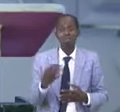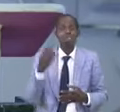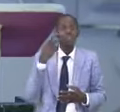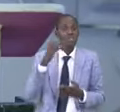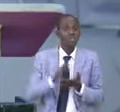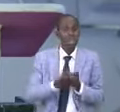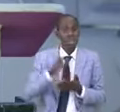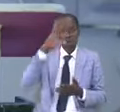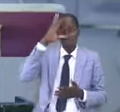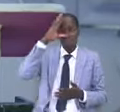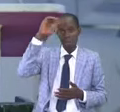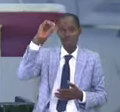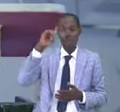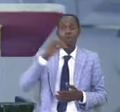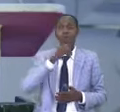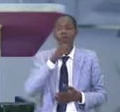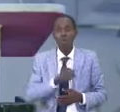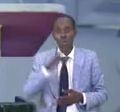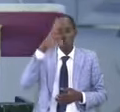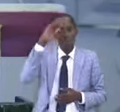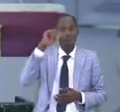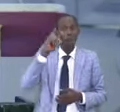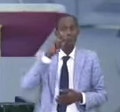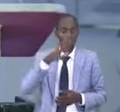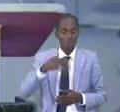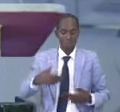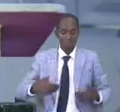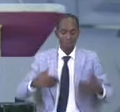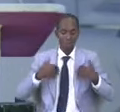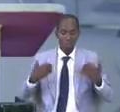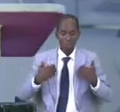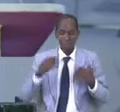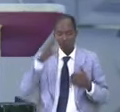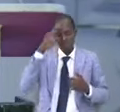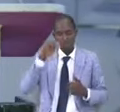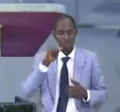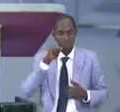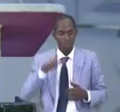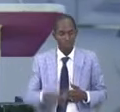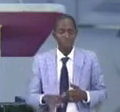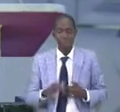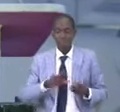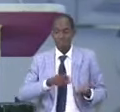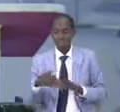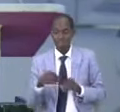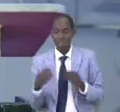vont en enfer voilà pourquoi David a expliqué clairement